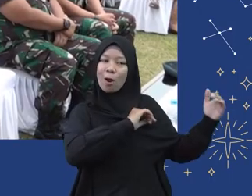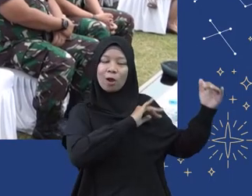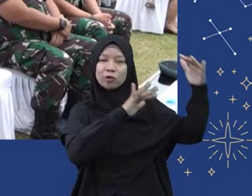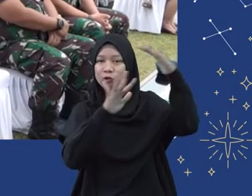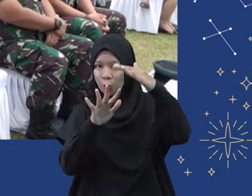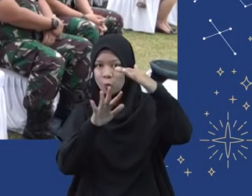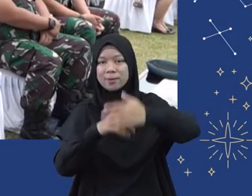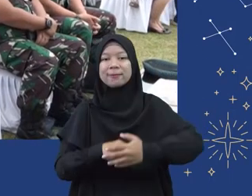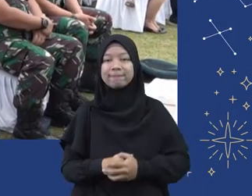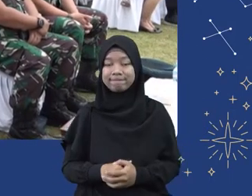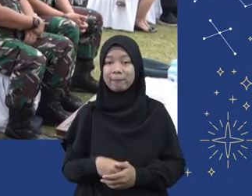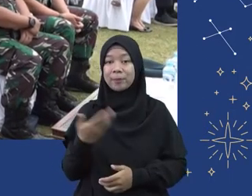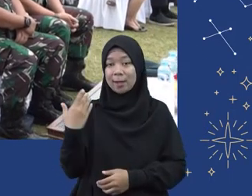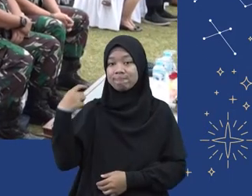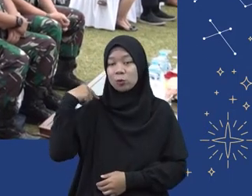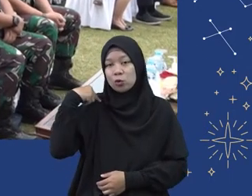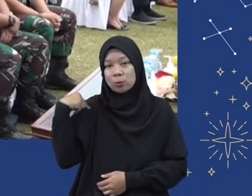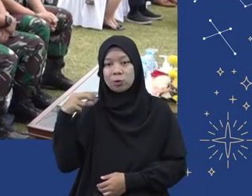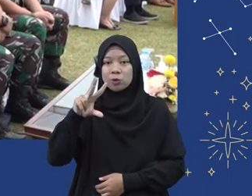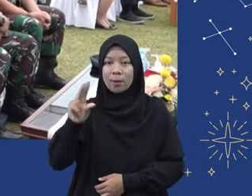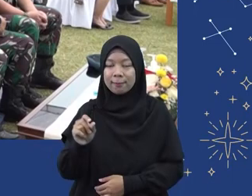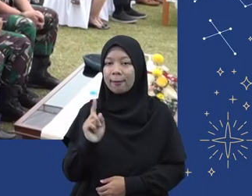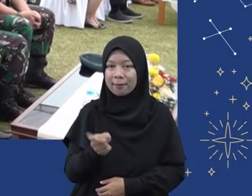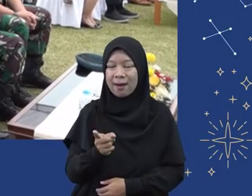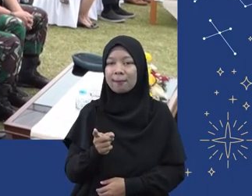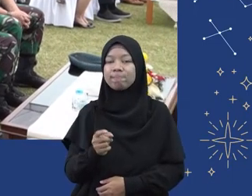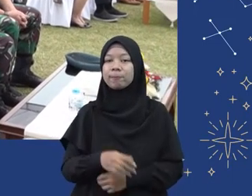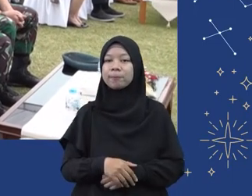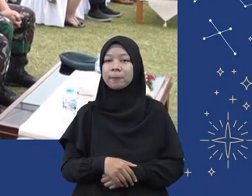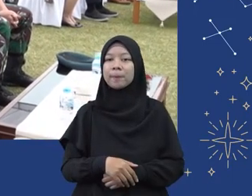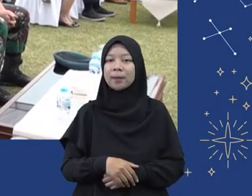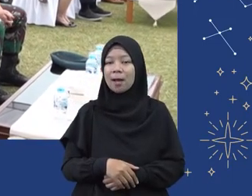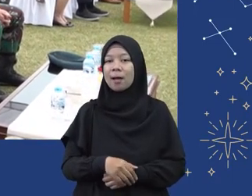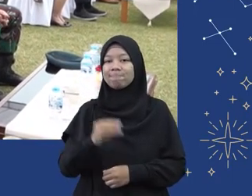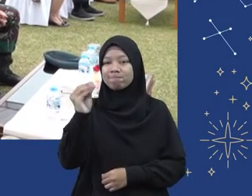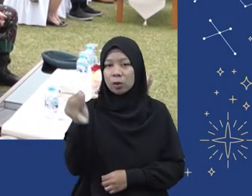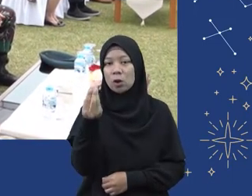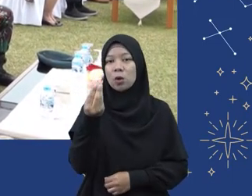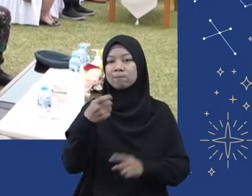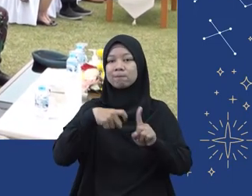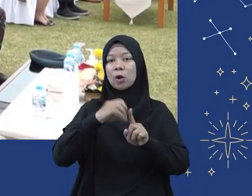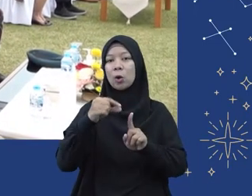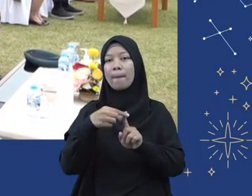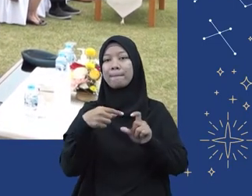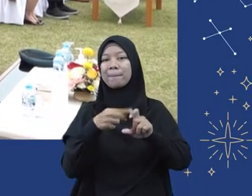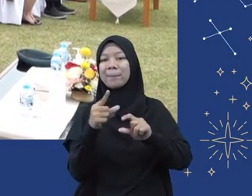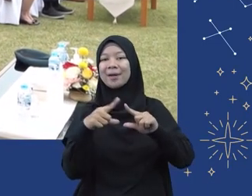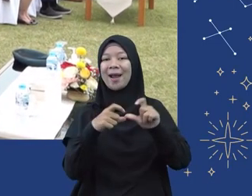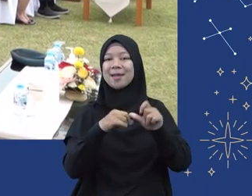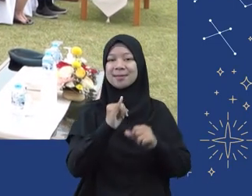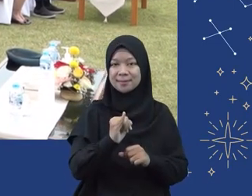Pak Bupati direktur operasi sumber daya Ditjen sdppi tadi